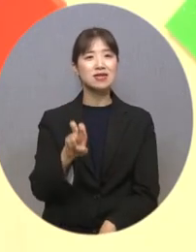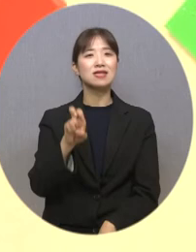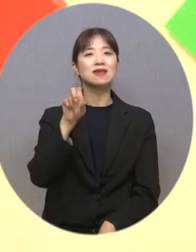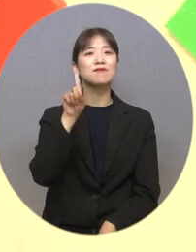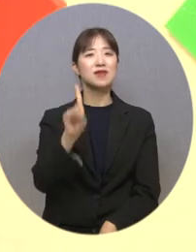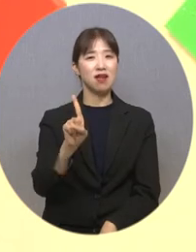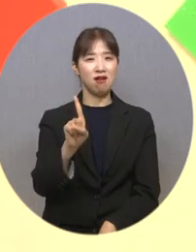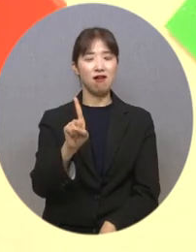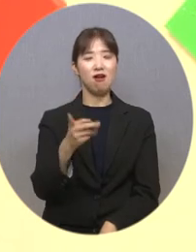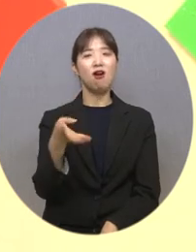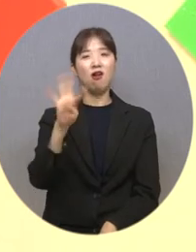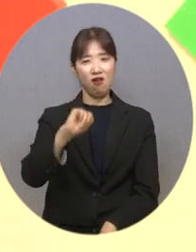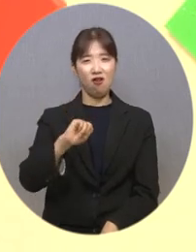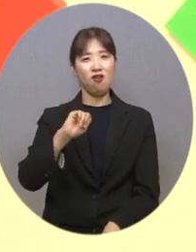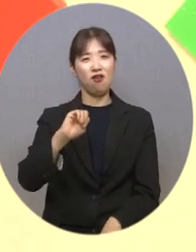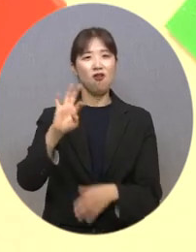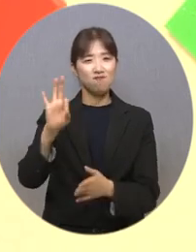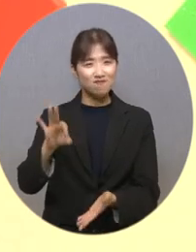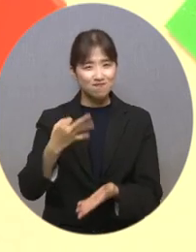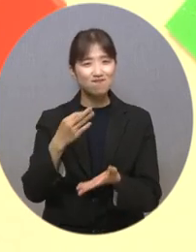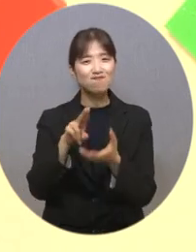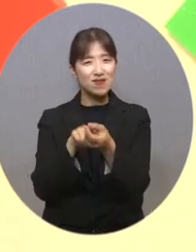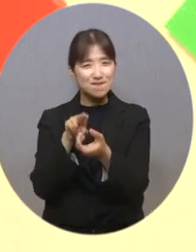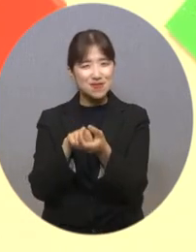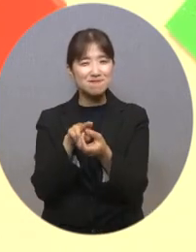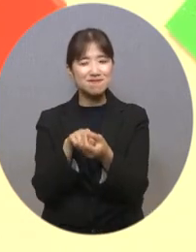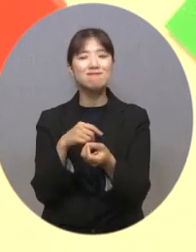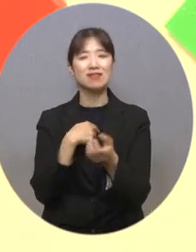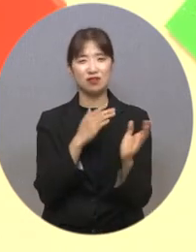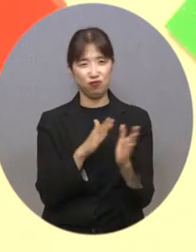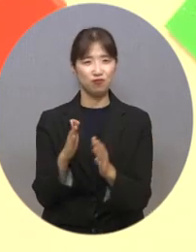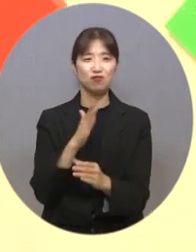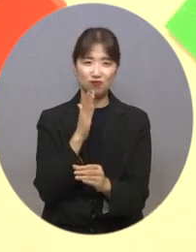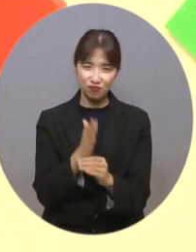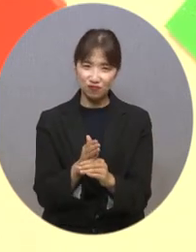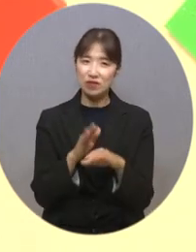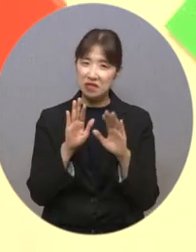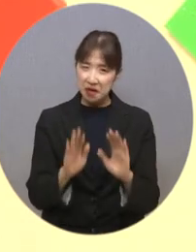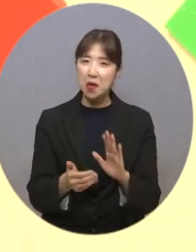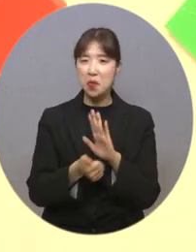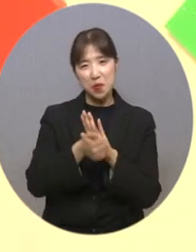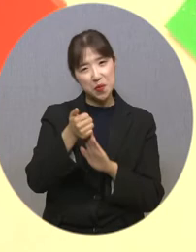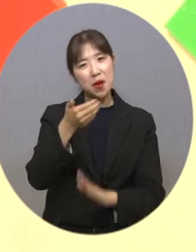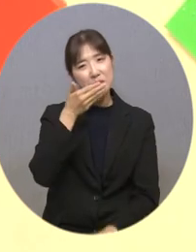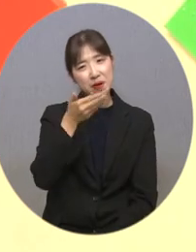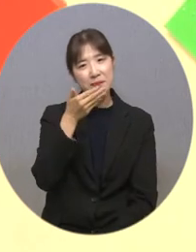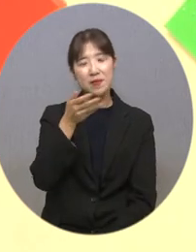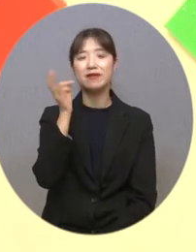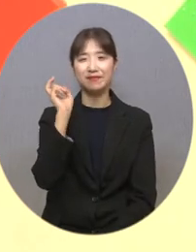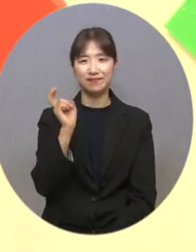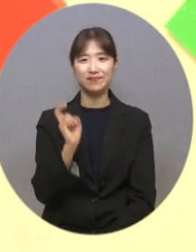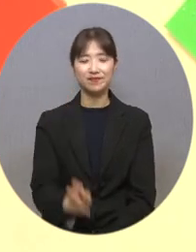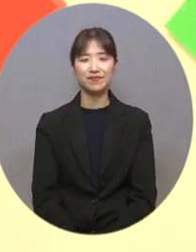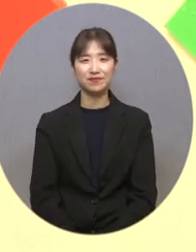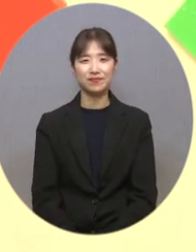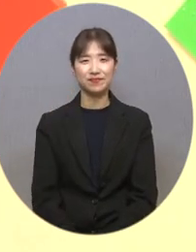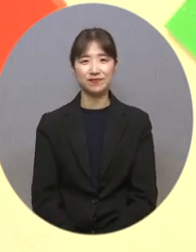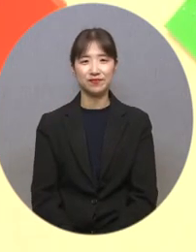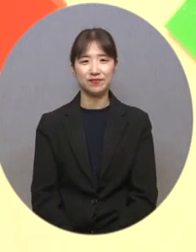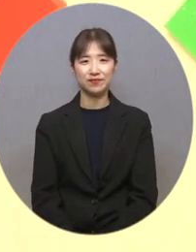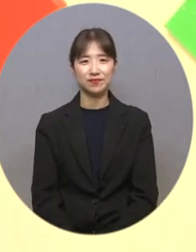21억의 어떤 매출을 저희가 준비를 하고 있고요. 또 네. 그런 부분들이 충분히 가능하리라고 이렇게 생각을 하고 있습니다. 네.